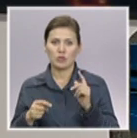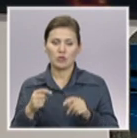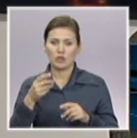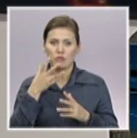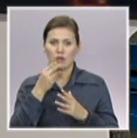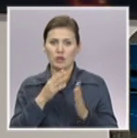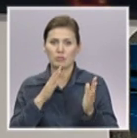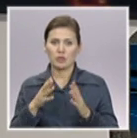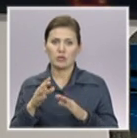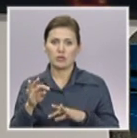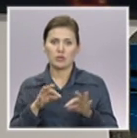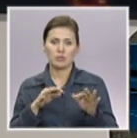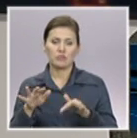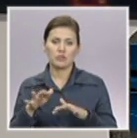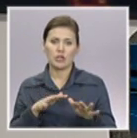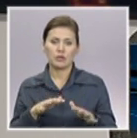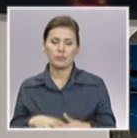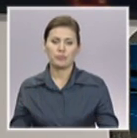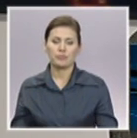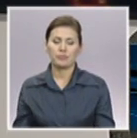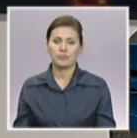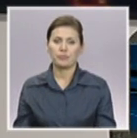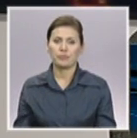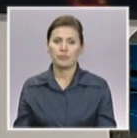свой график, схему движения.